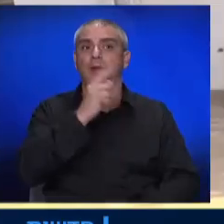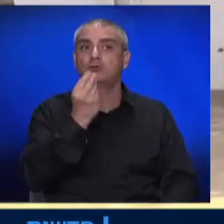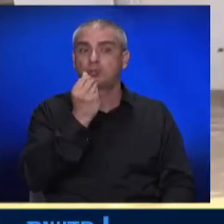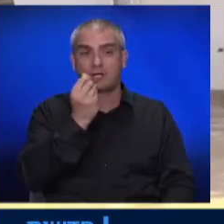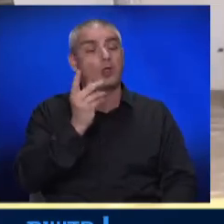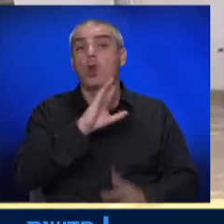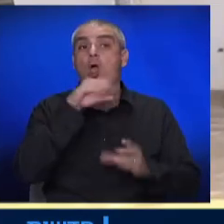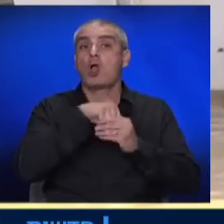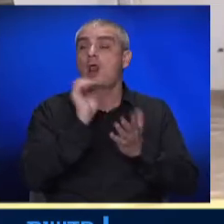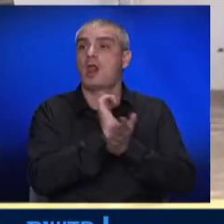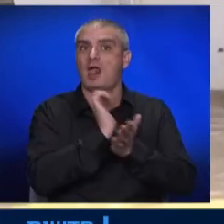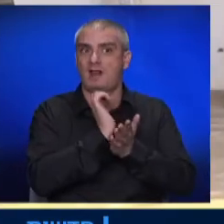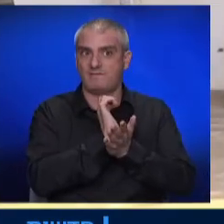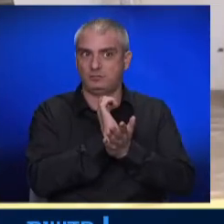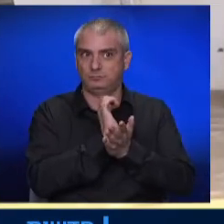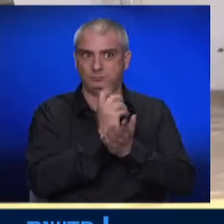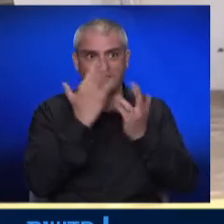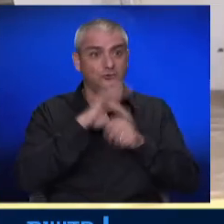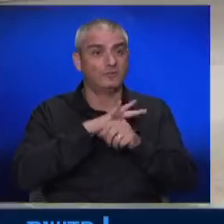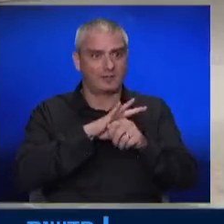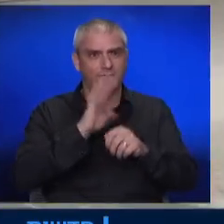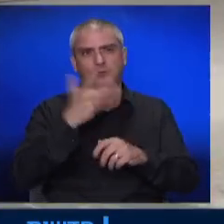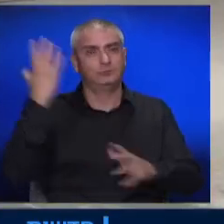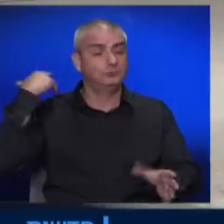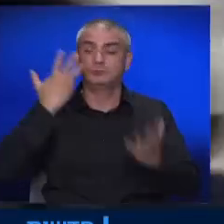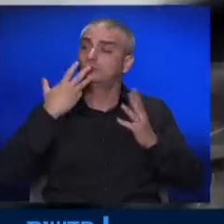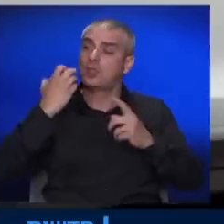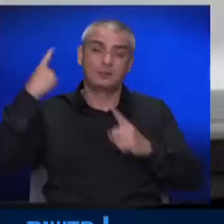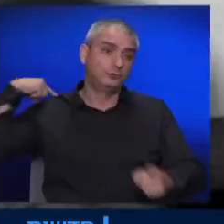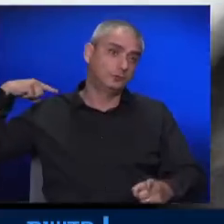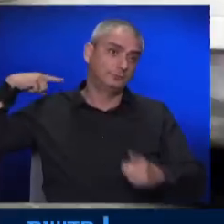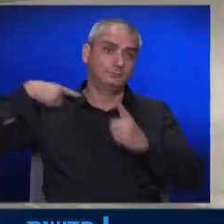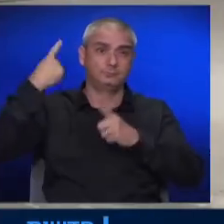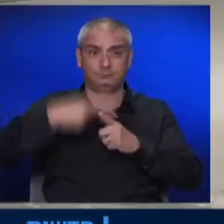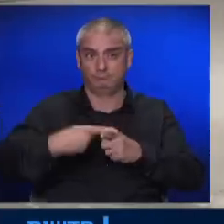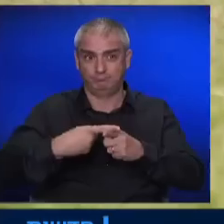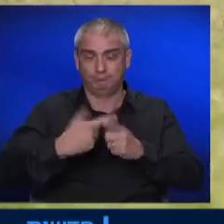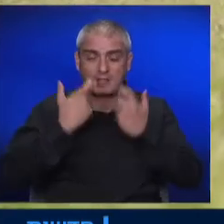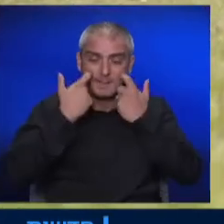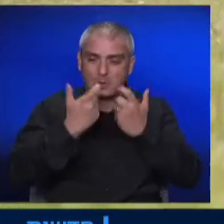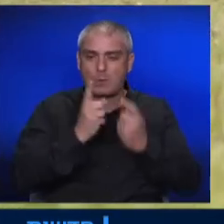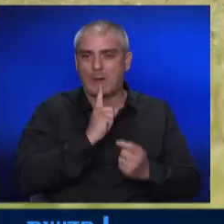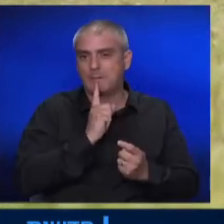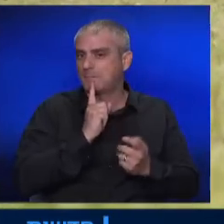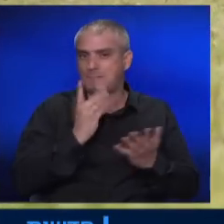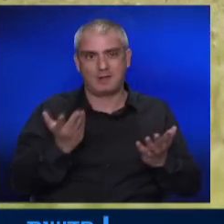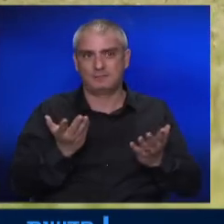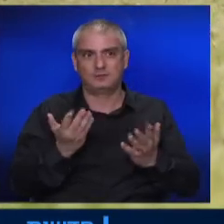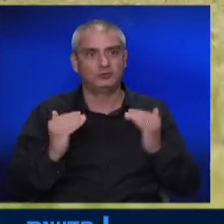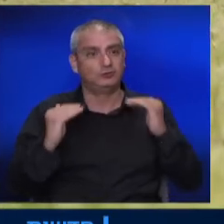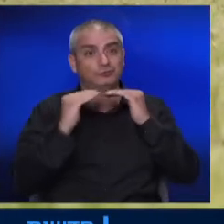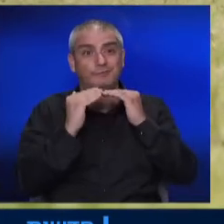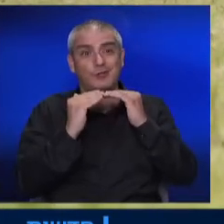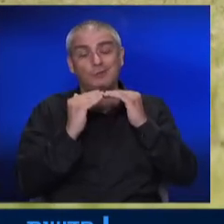הלוואות. חשבים מלווים יש פה מסוף שנות ה-90 של האלף הקודם, הפיקוח דליל מאוד, והשוויון, איך נאמר,